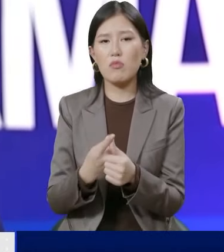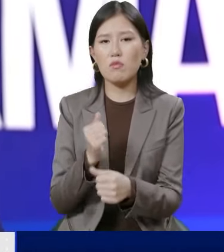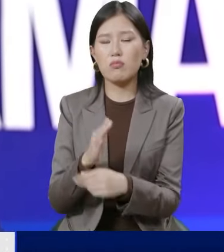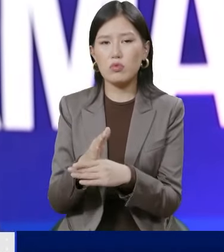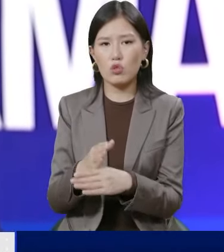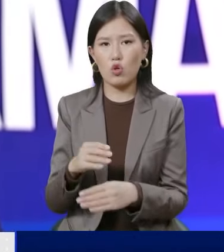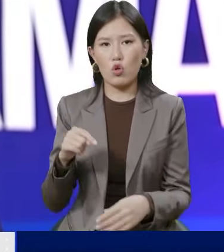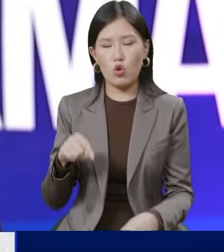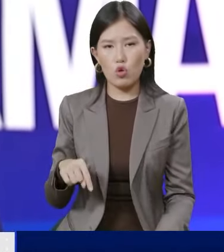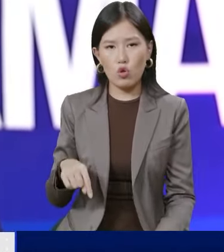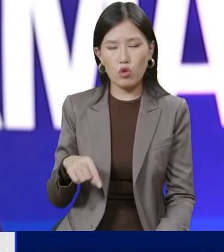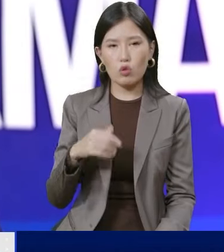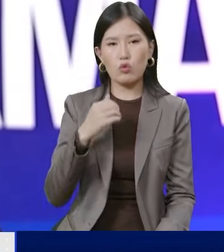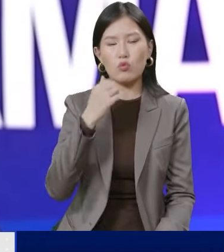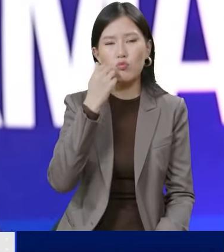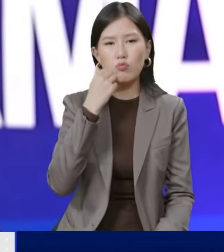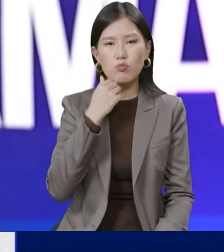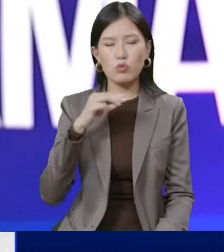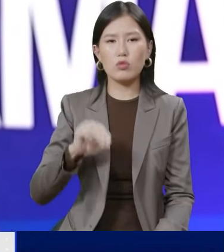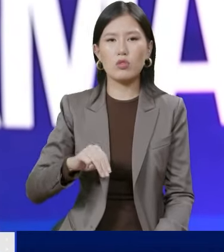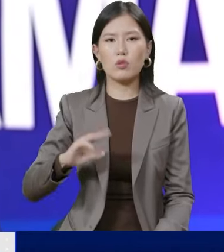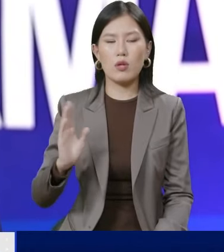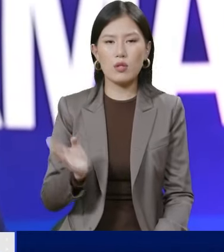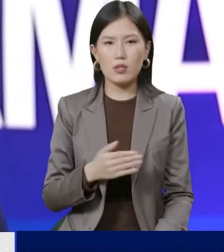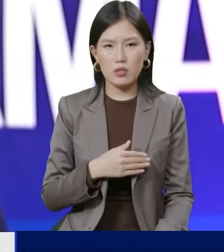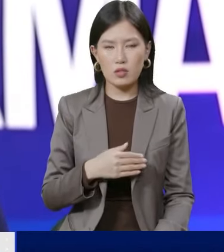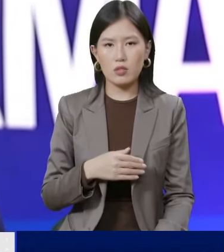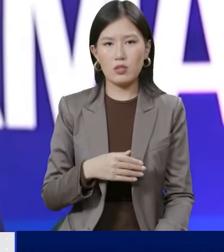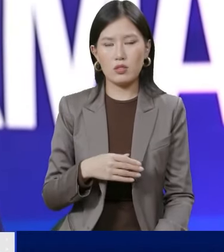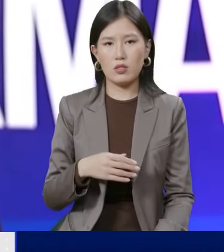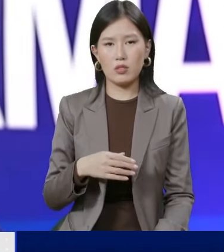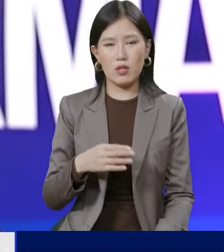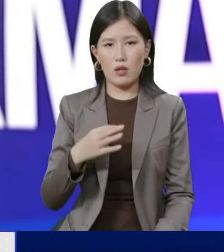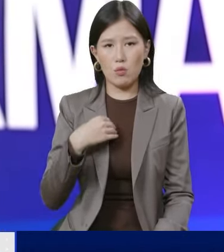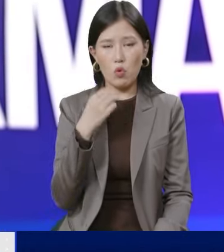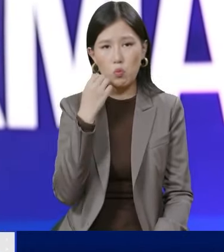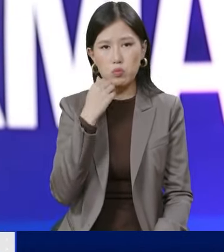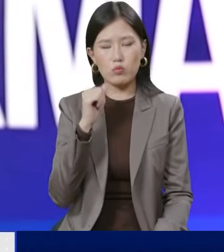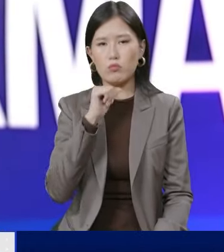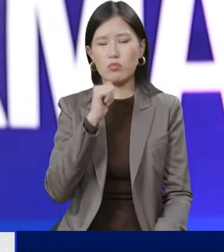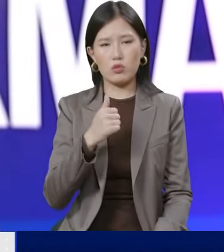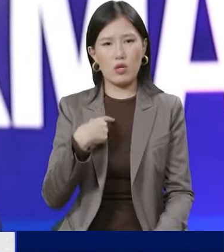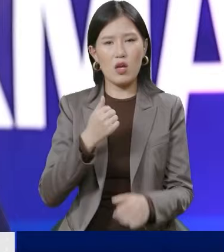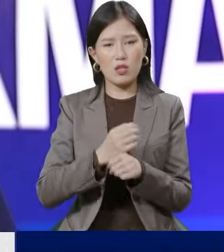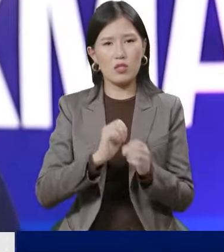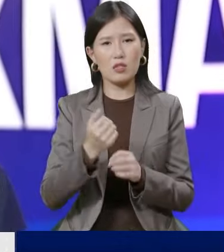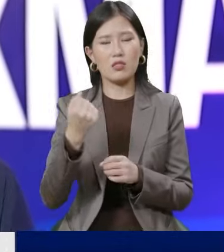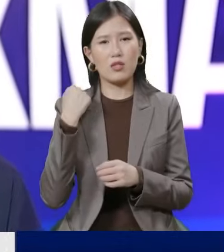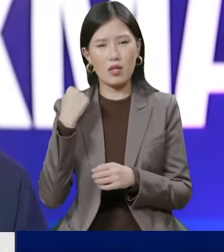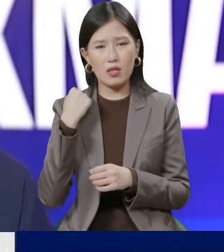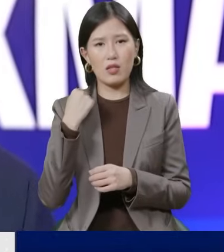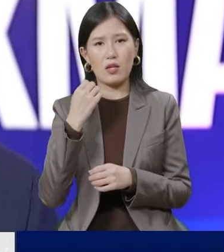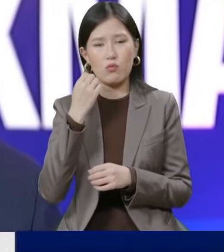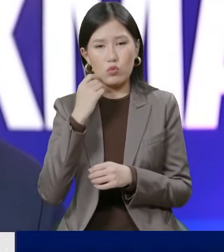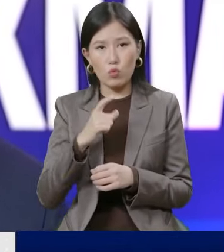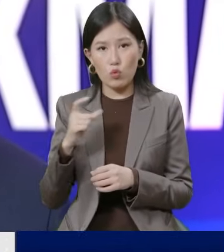яг одоо өнөөдөр тэтгүртэй гарцсан тий а гэхдээ хөдөлмөрлөх бүрэн боломжтой чадамжтай энэ